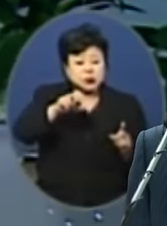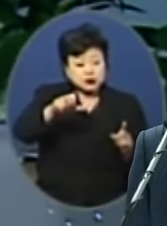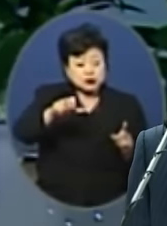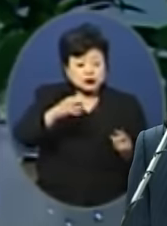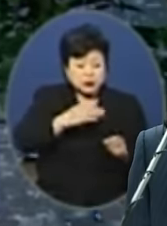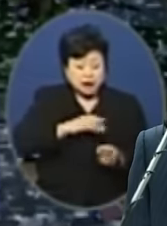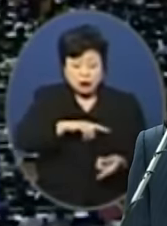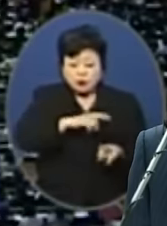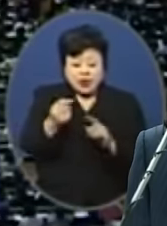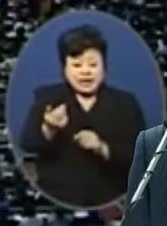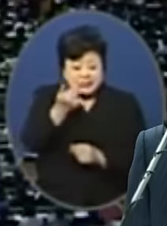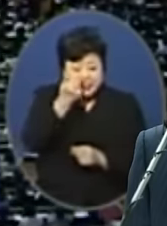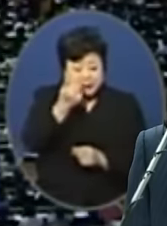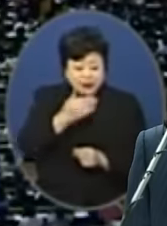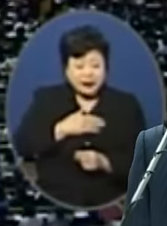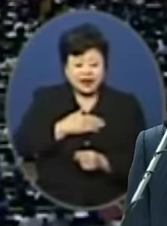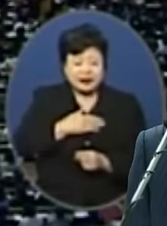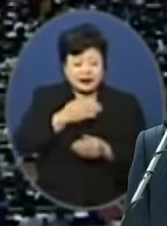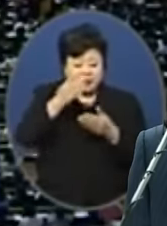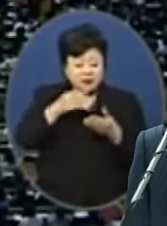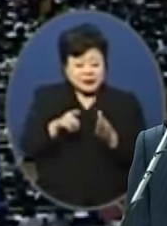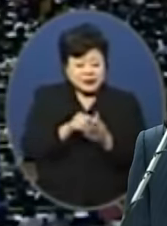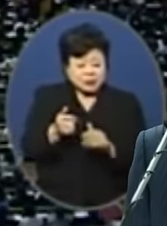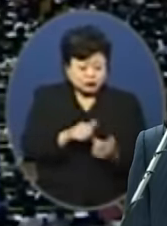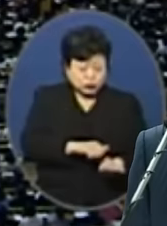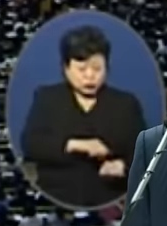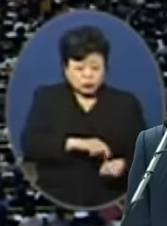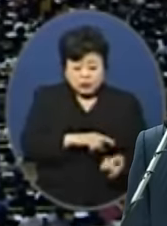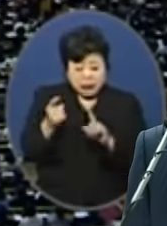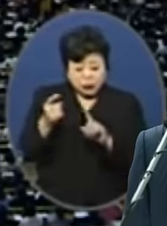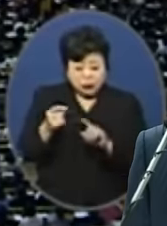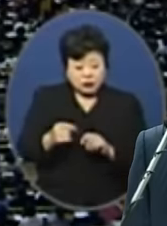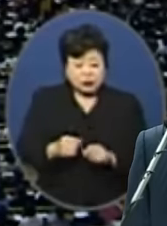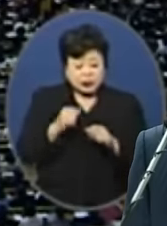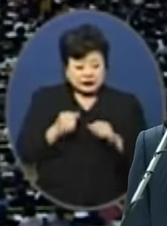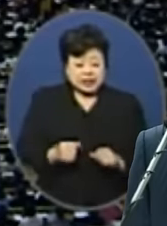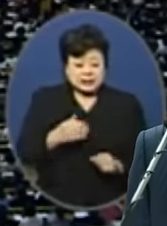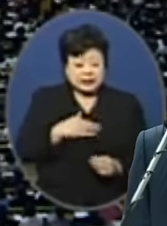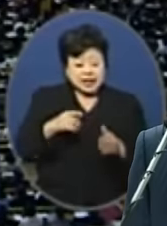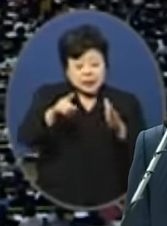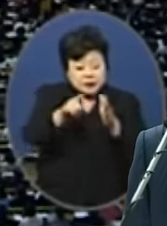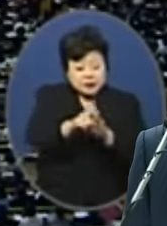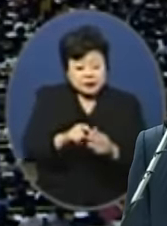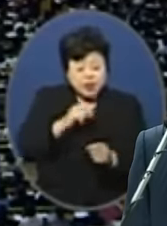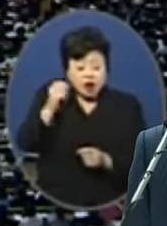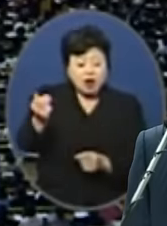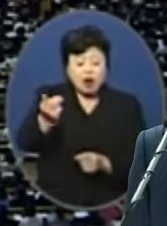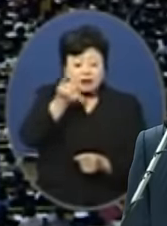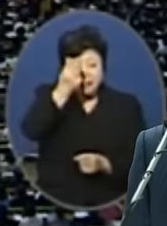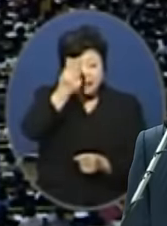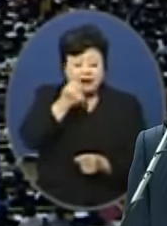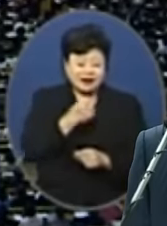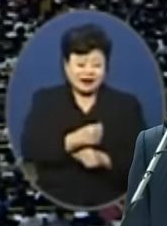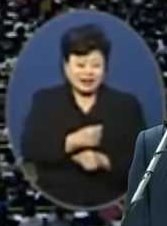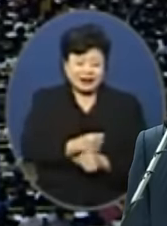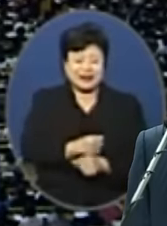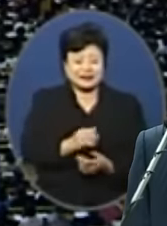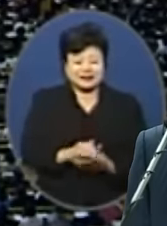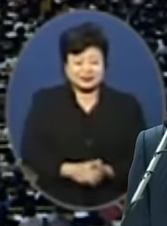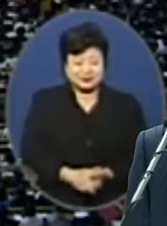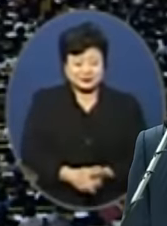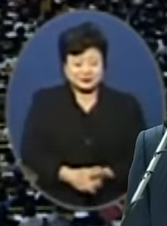26절에 나는 부활이요 생명이니 나를 믿는 자는 죽어도 살겠고 무려 살아서 나를 믿는 자는 영원히 죽지